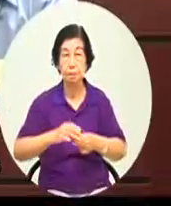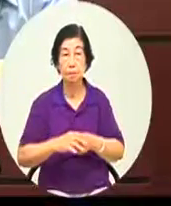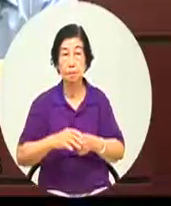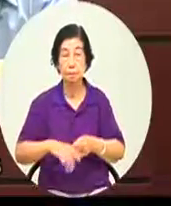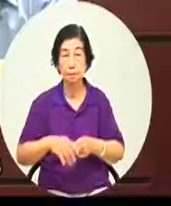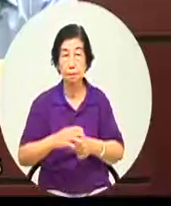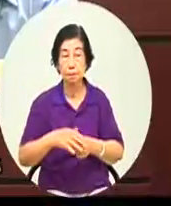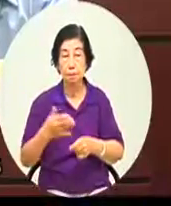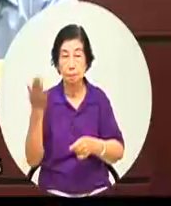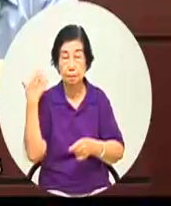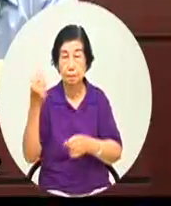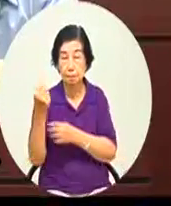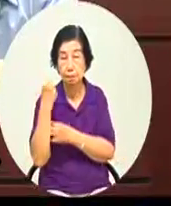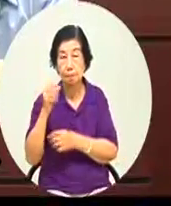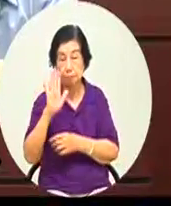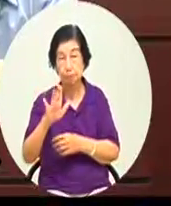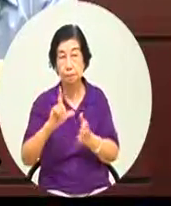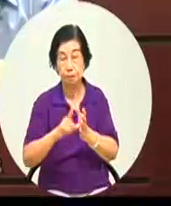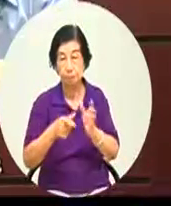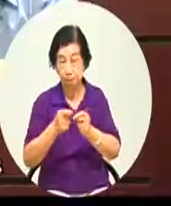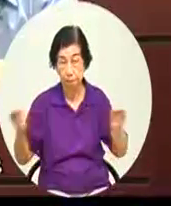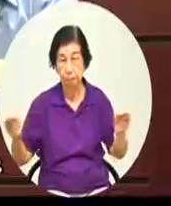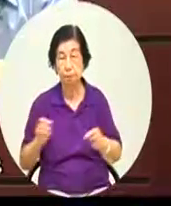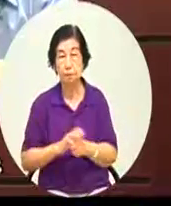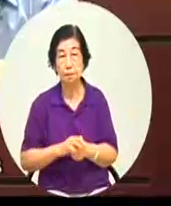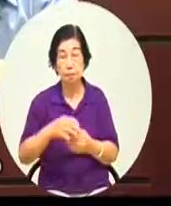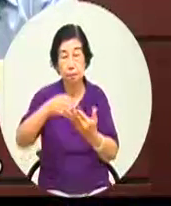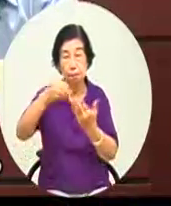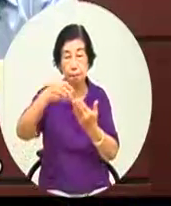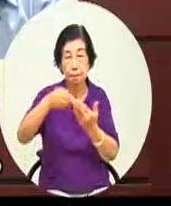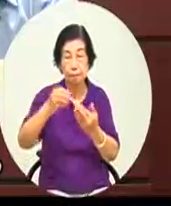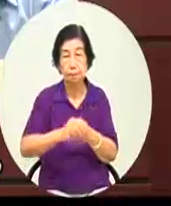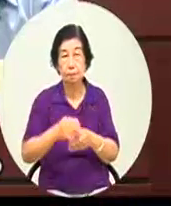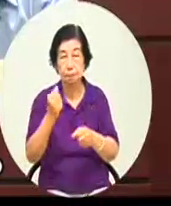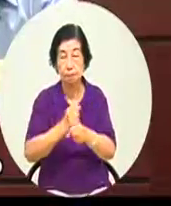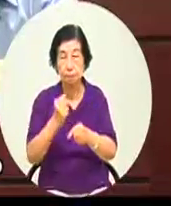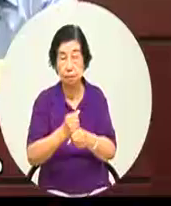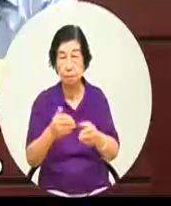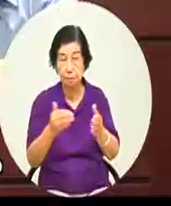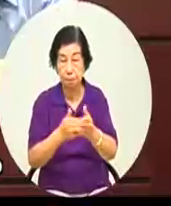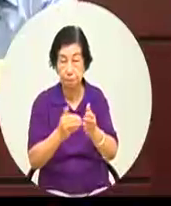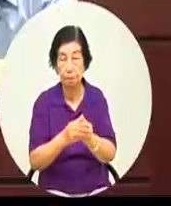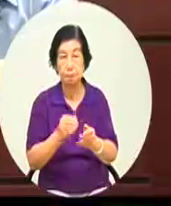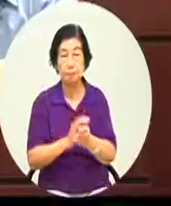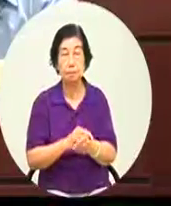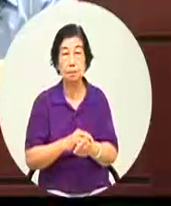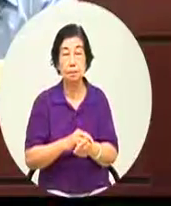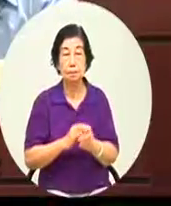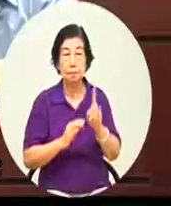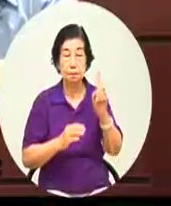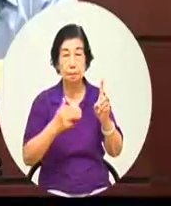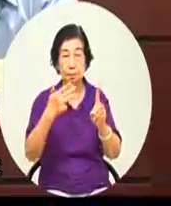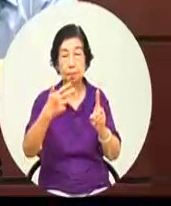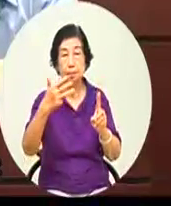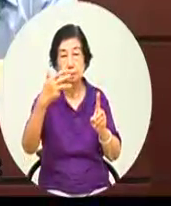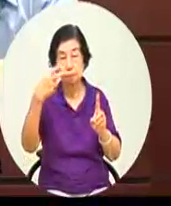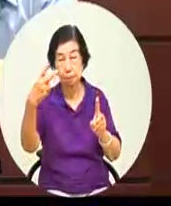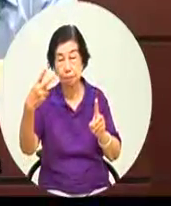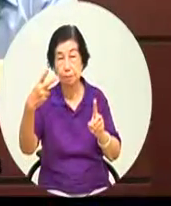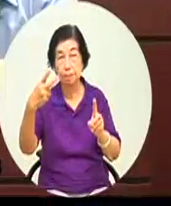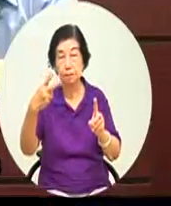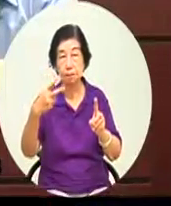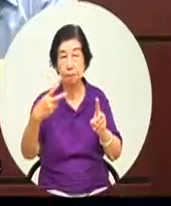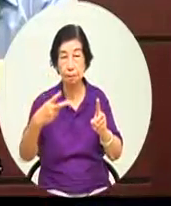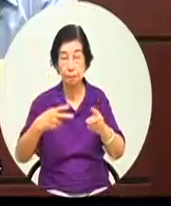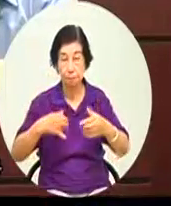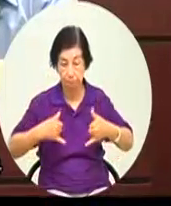一段时间，后来选择比较容易完成的就是用182线去做截弯取直的方式